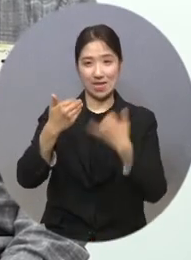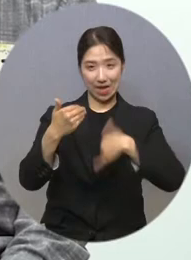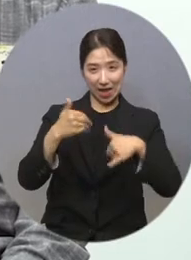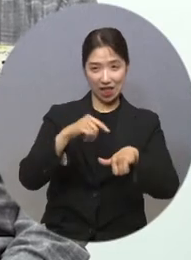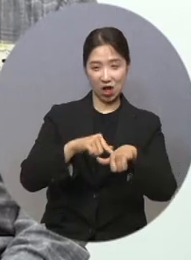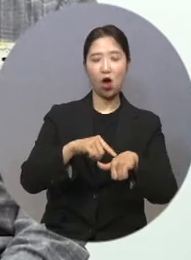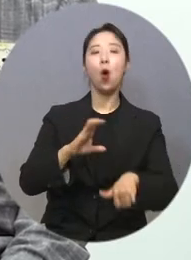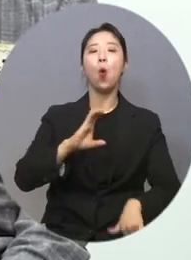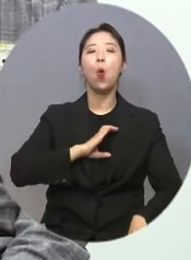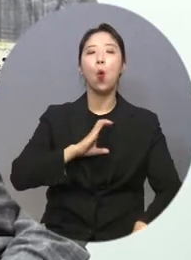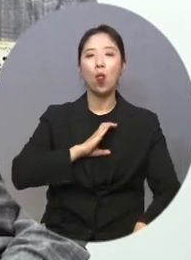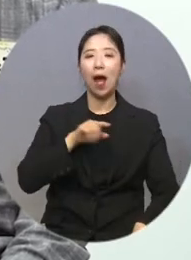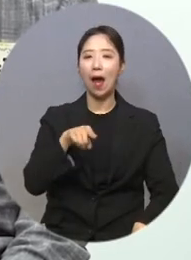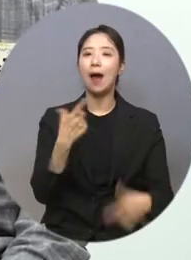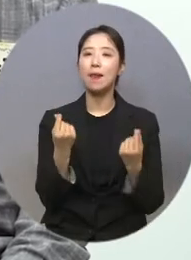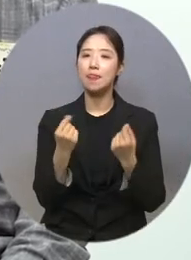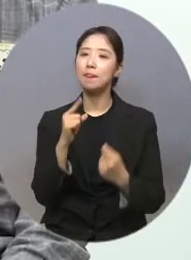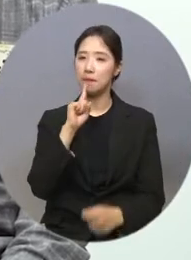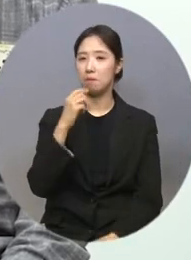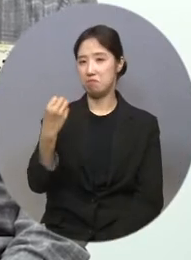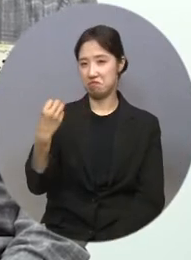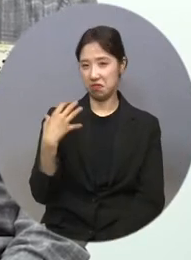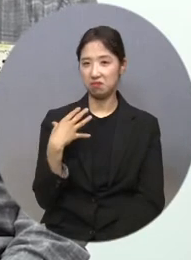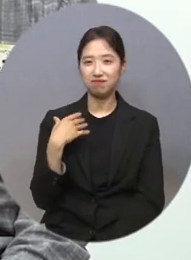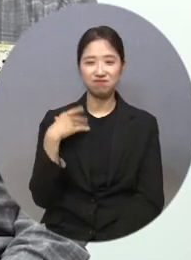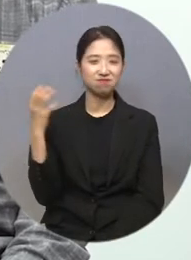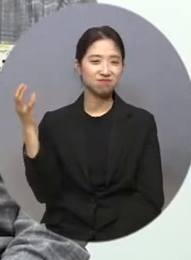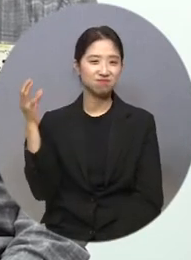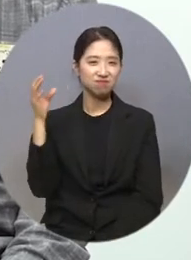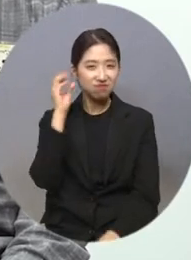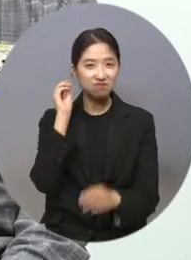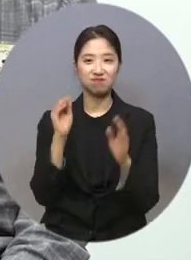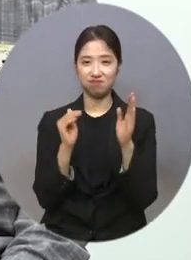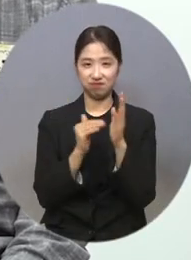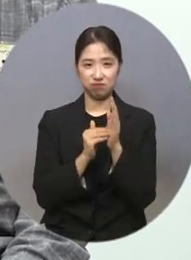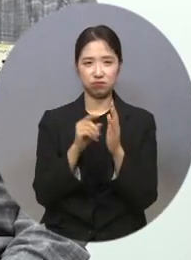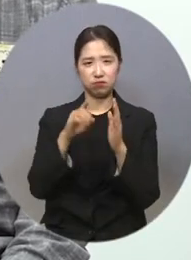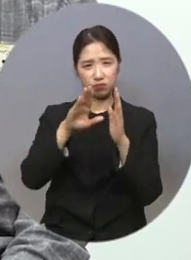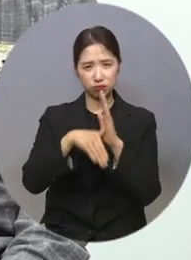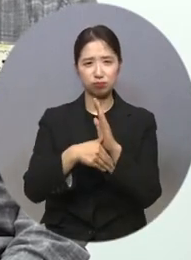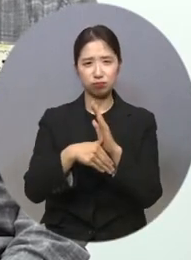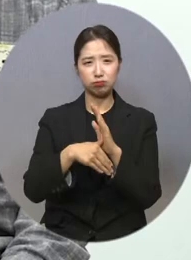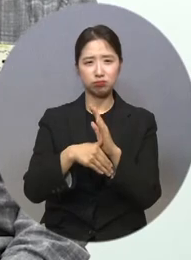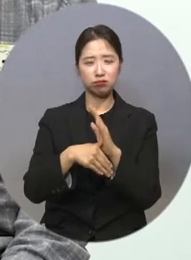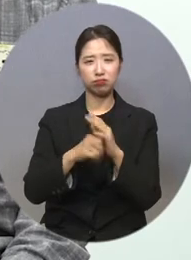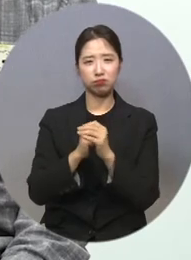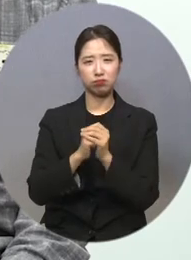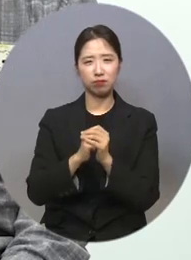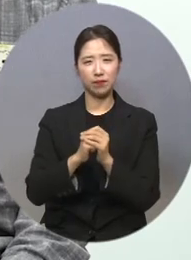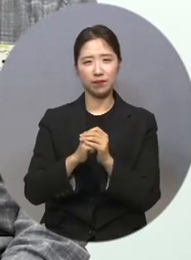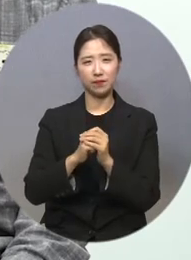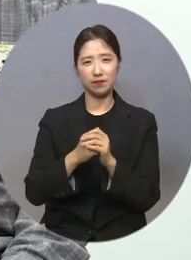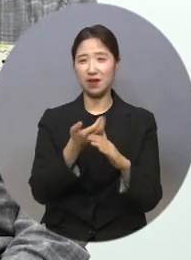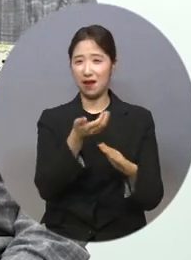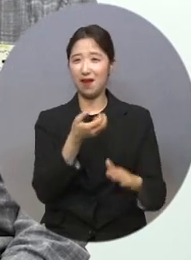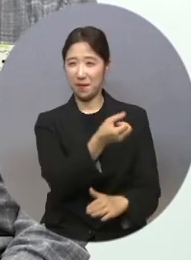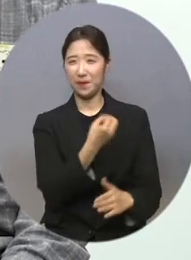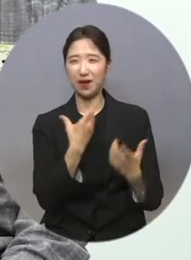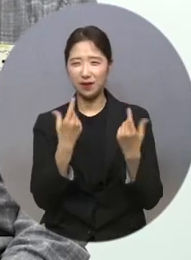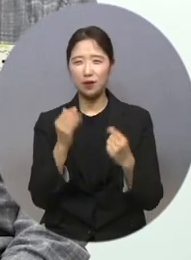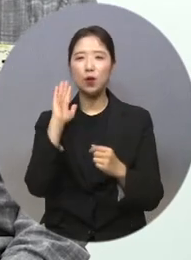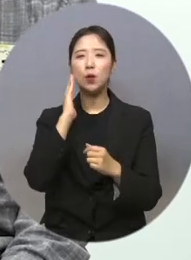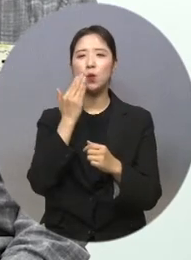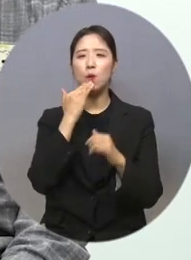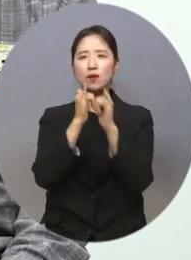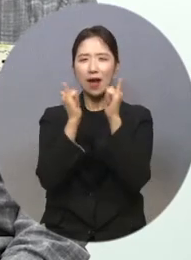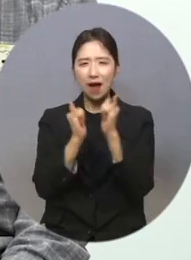만나 이렇게 하는 얘기들을 들었었고 그때 아마 대부분 이제 아까 얘기하신 것처럼